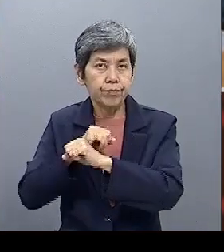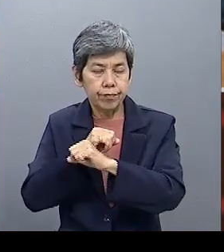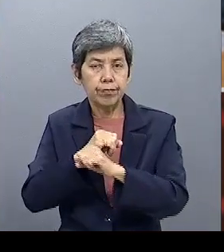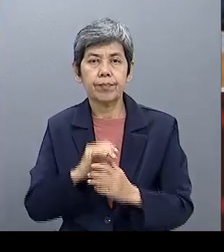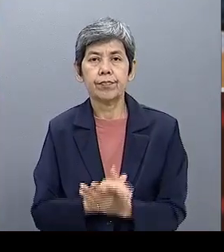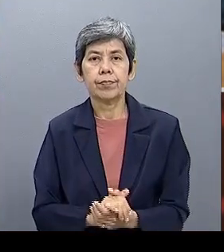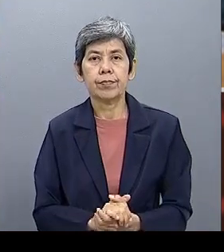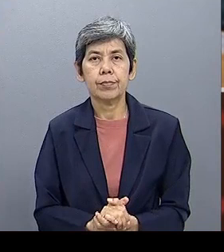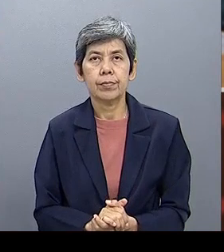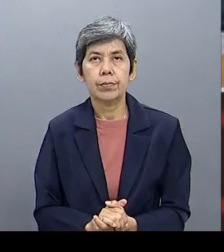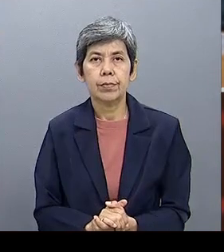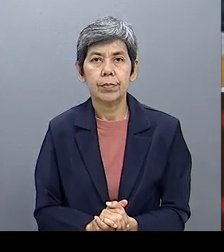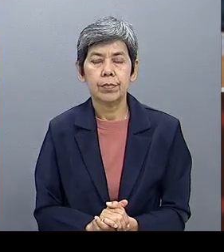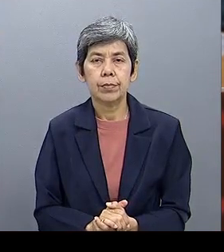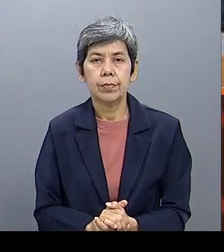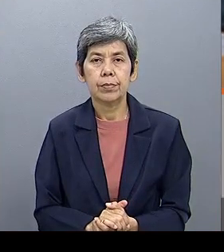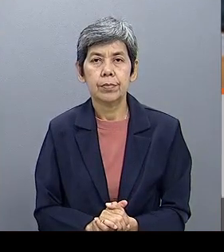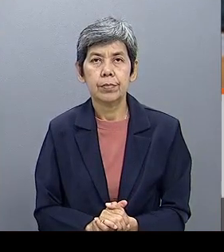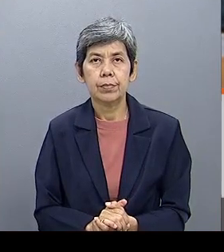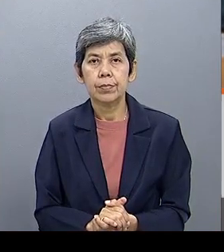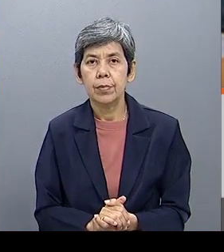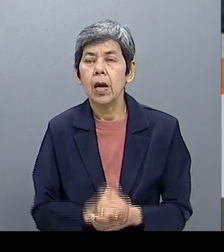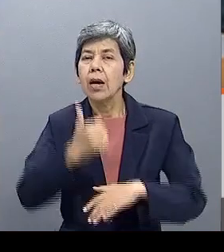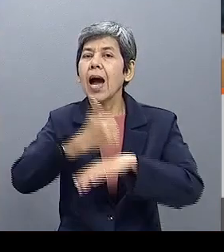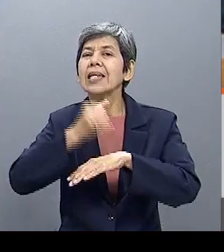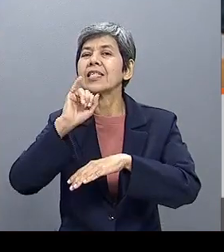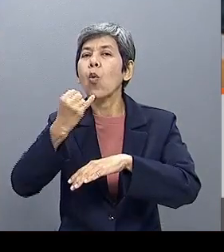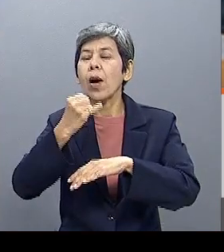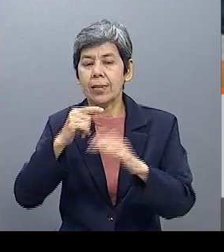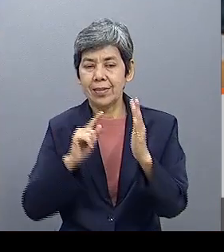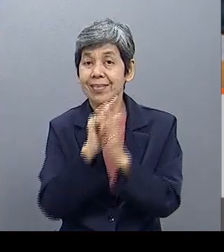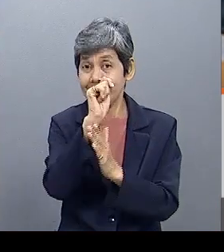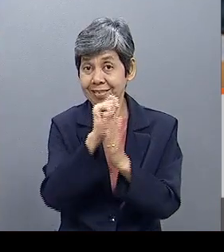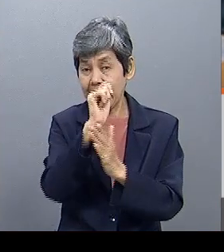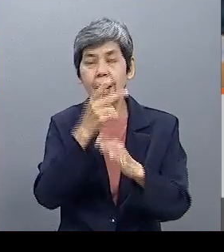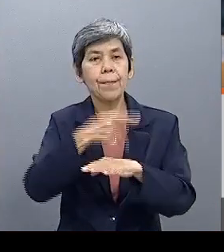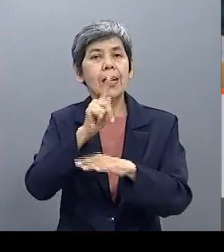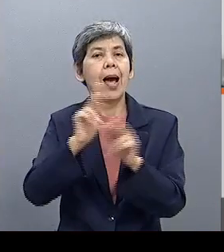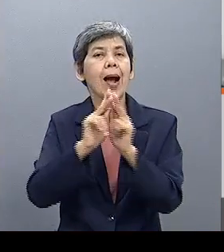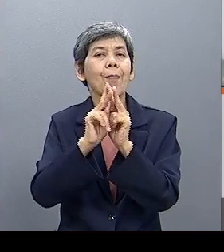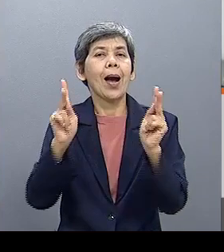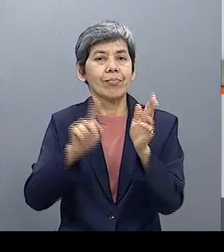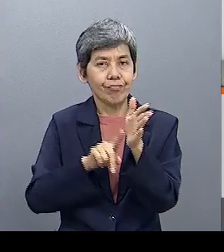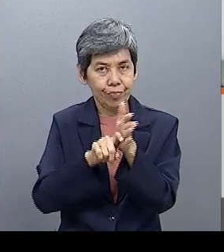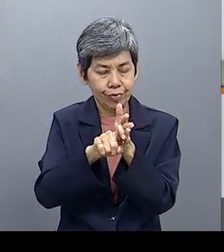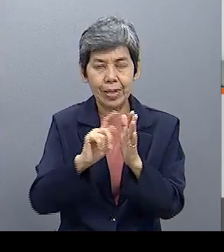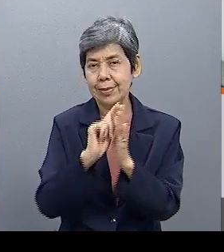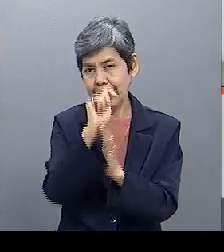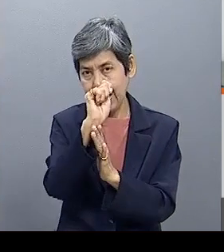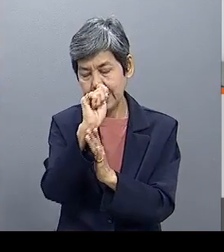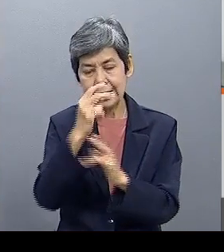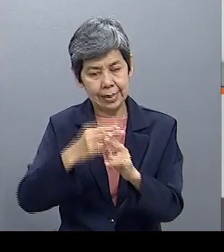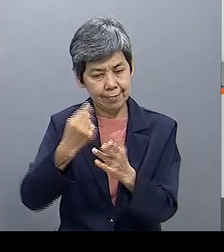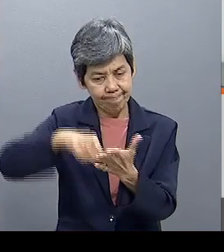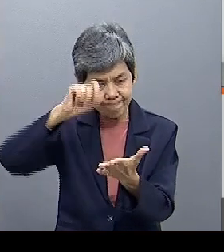นายพงษ์รัตน์ภิรมย์รัตน์ผู้ว่าราชการจังหวัดตากในฐานะประธานคณะกรรมการโรคติดต่อจังหวัดตากลงนามในธรรมสั่ง